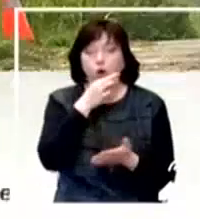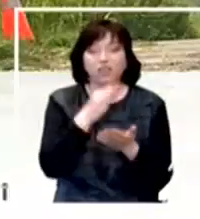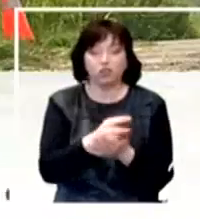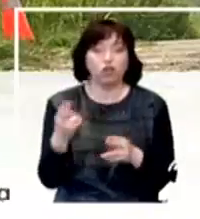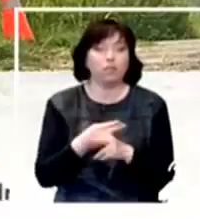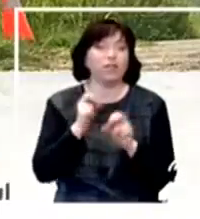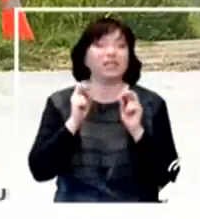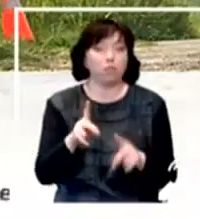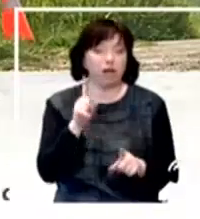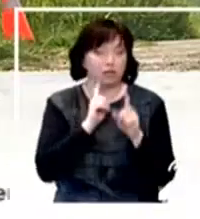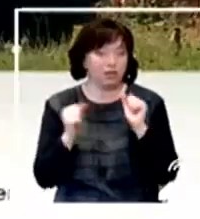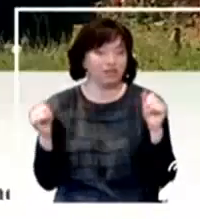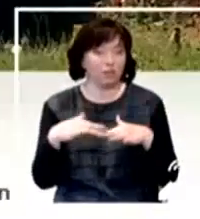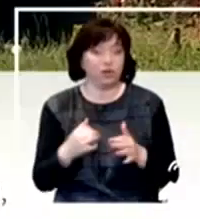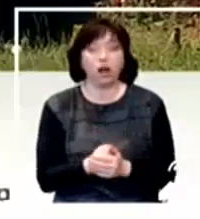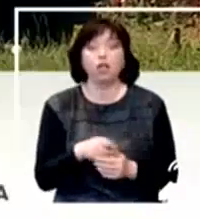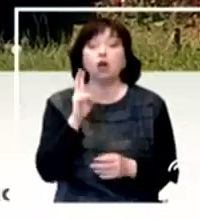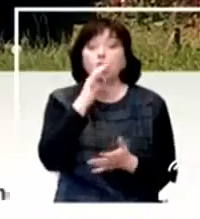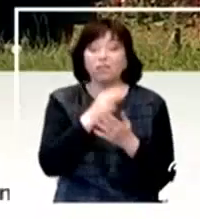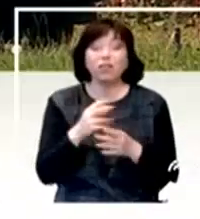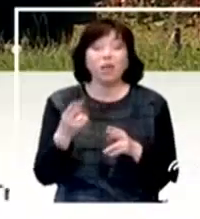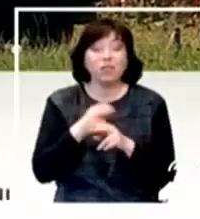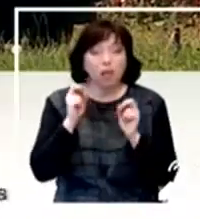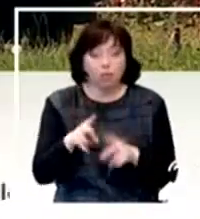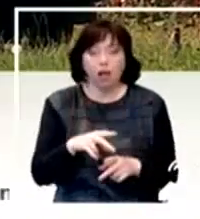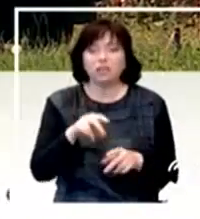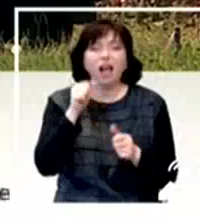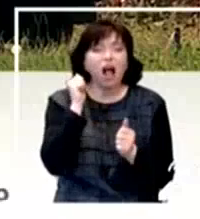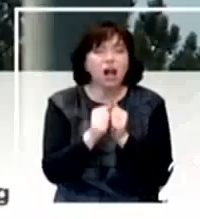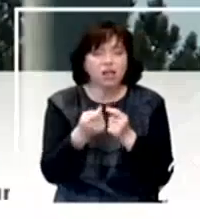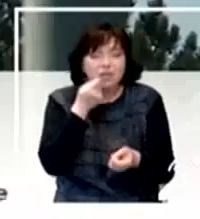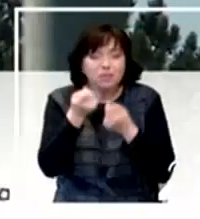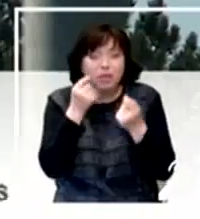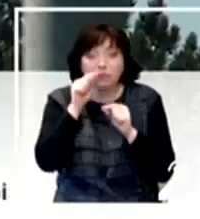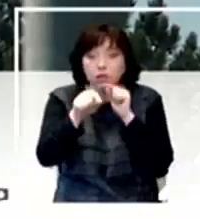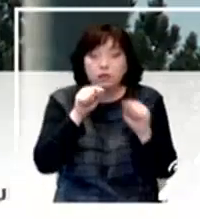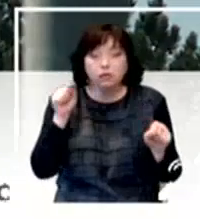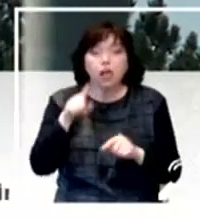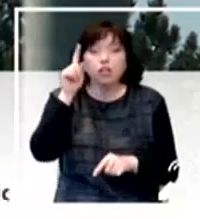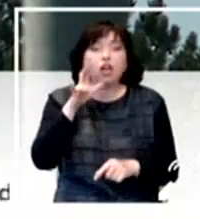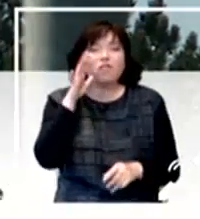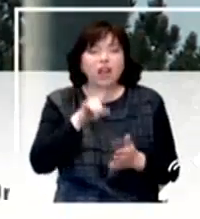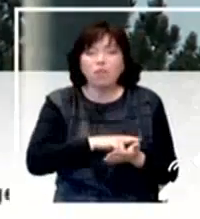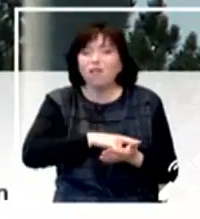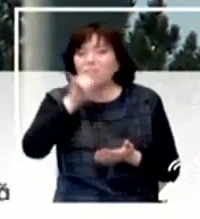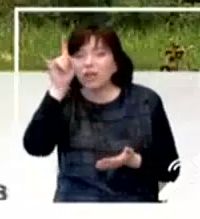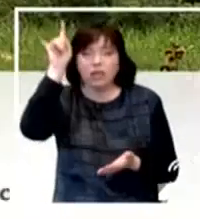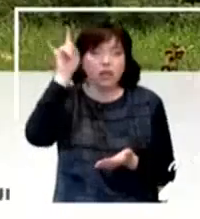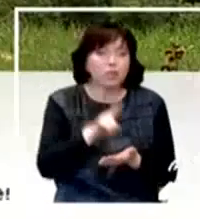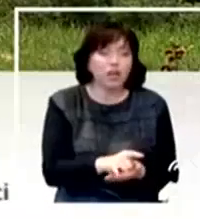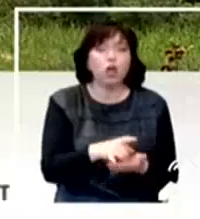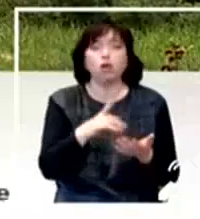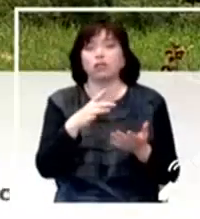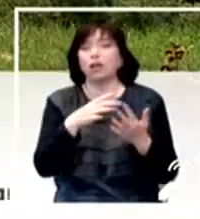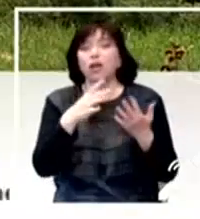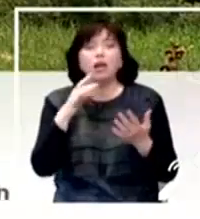summitului. Responsabilii de securitate din timpul summitului au pus la punct fiecare detaliu. Inclusiv orarul de zbor a avioanelor care au aterizat și decolat